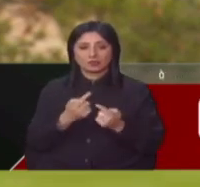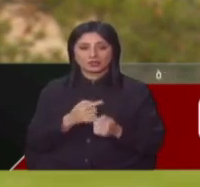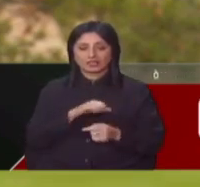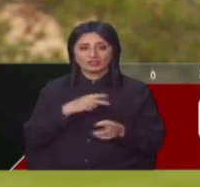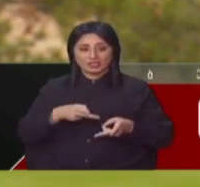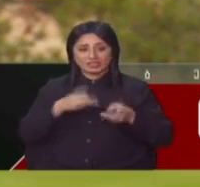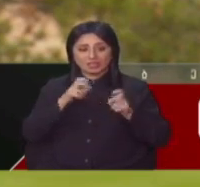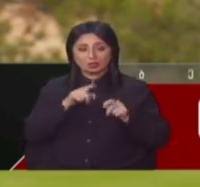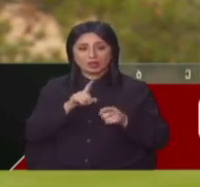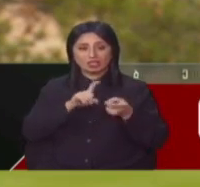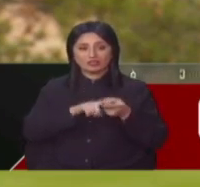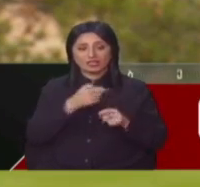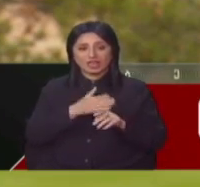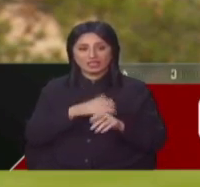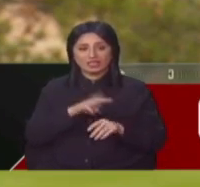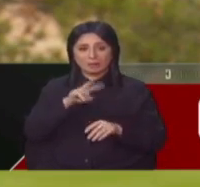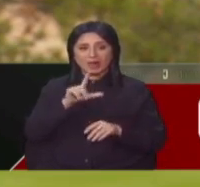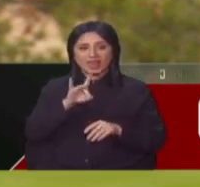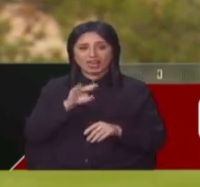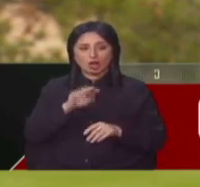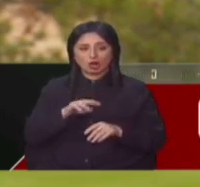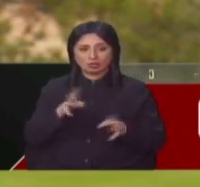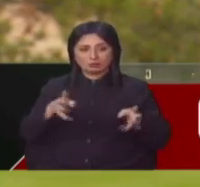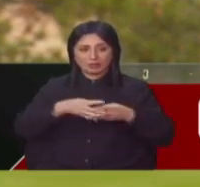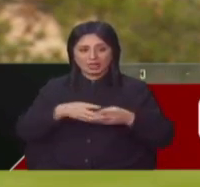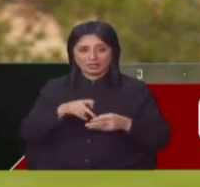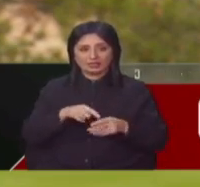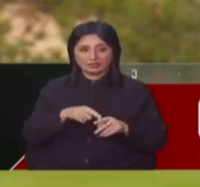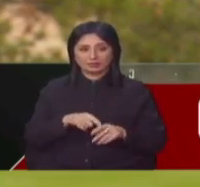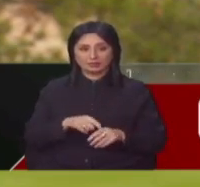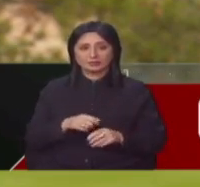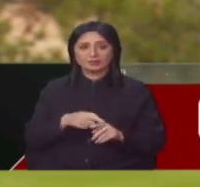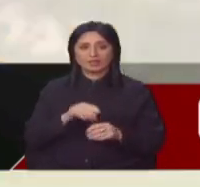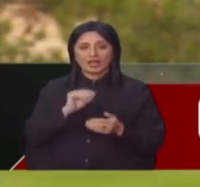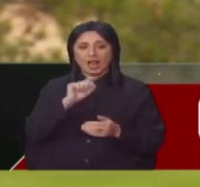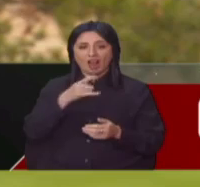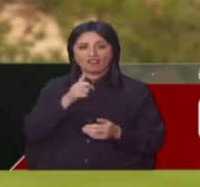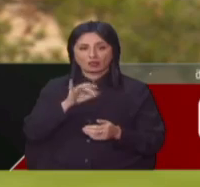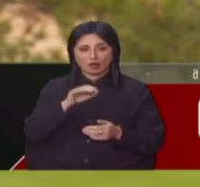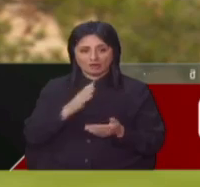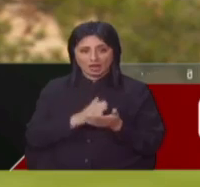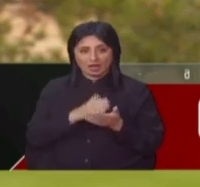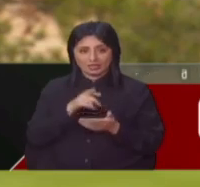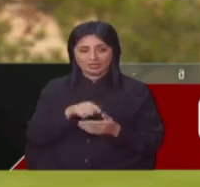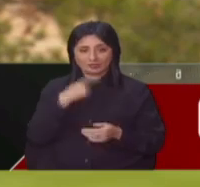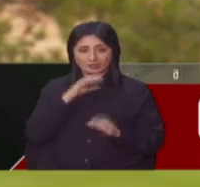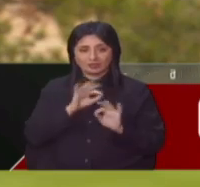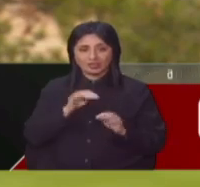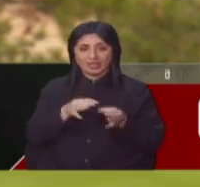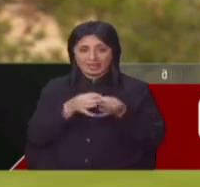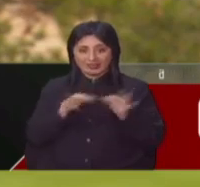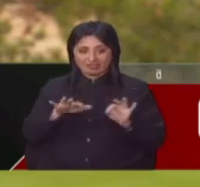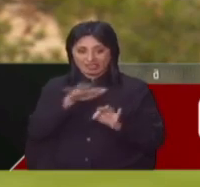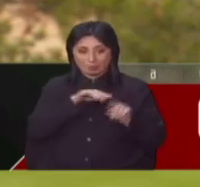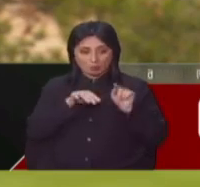Თვითონ სასტუმროს რაც შეეხება, ეს არის მერიოტის ბრენდი, ავტოგრაფ კოლექშენი. Ასევე უნდა აღინიშნოს ის, რომ